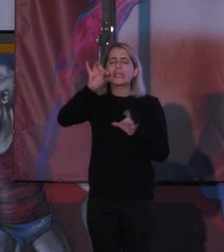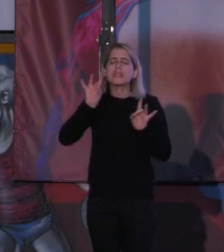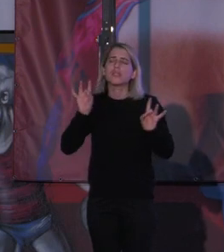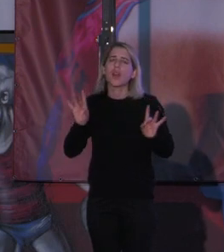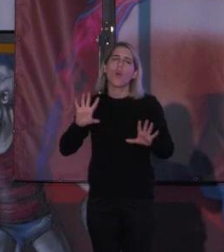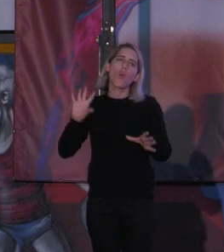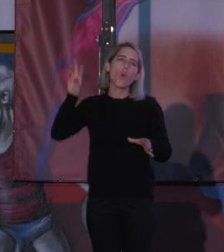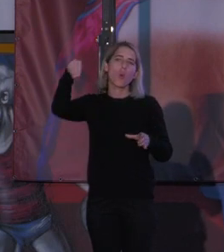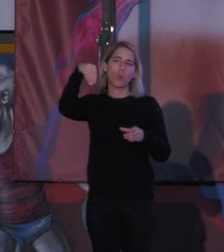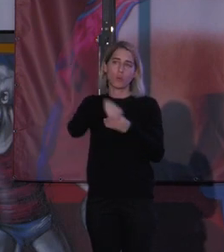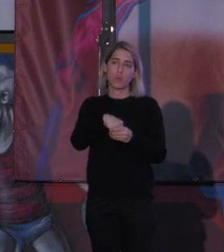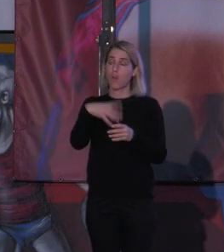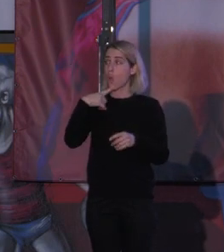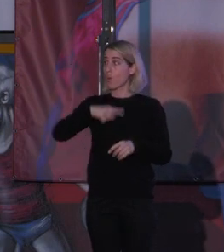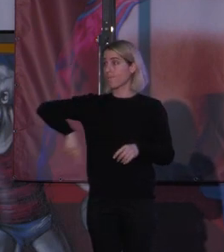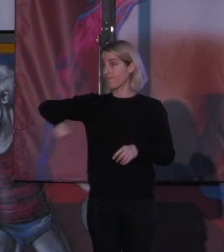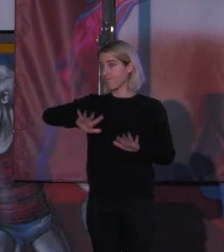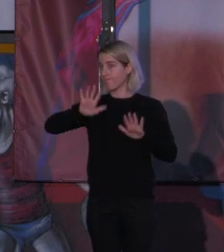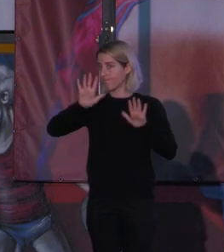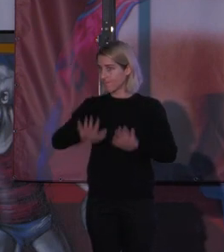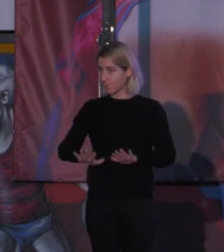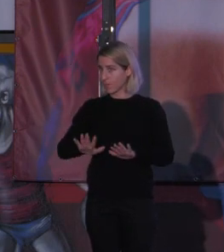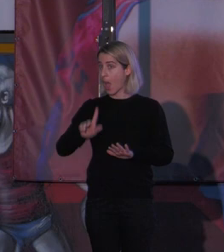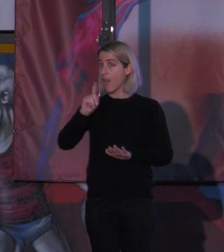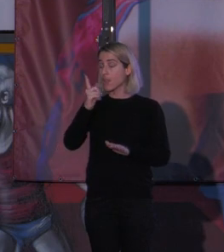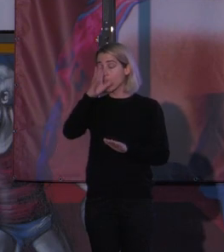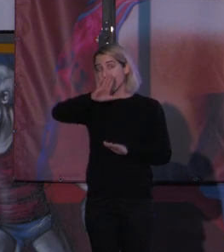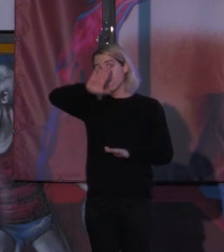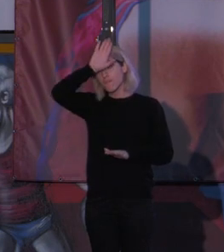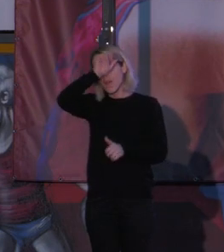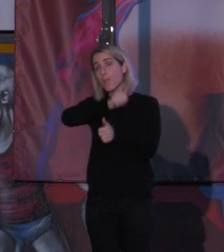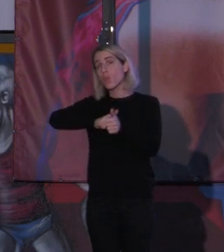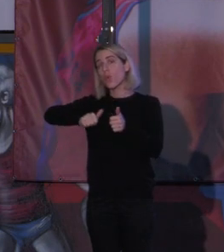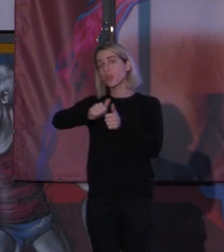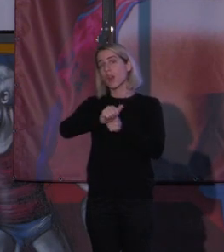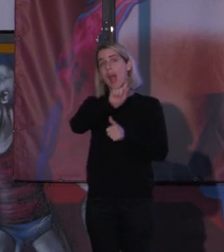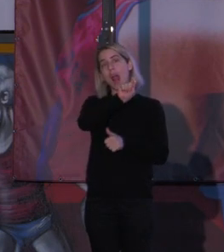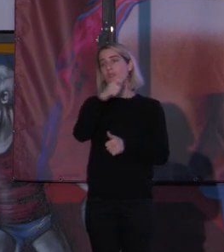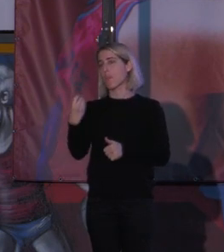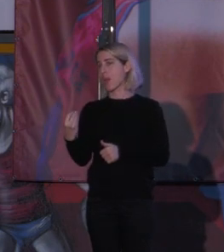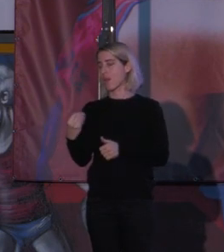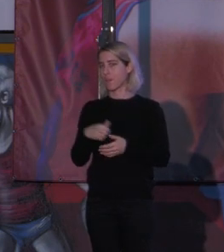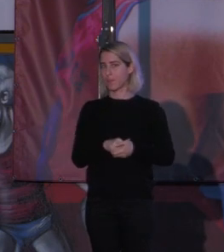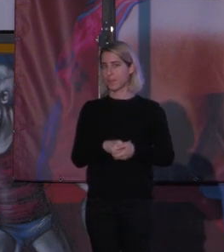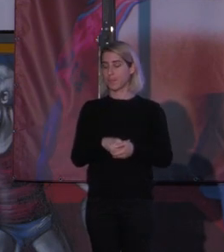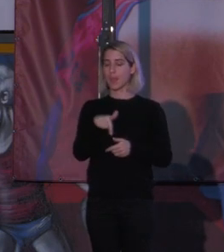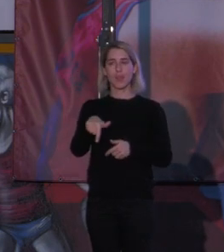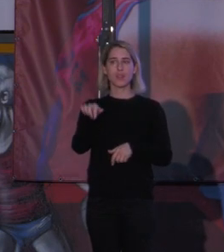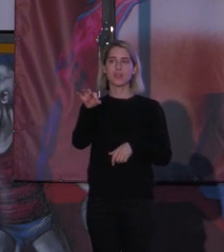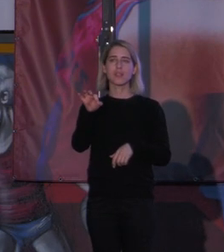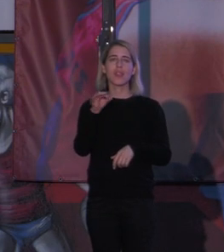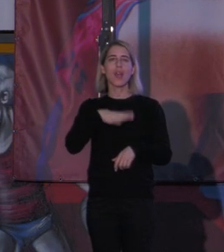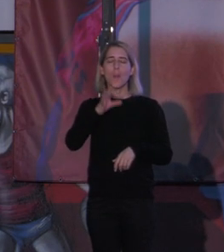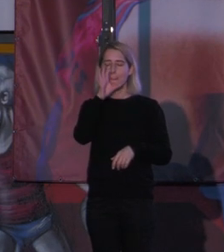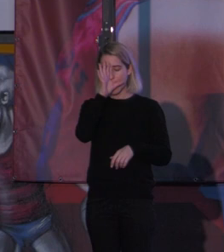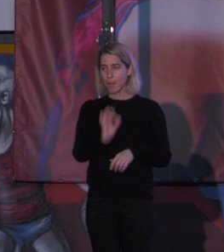πόλη μας. Γιατί όσοι ζουν στη Νέα Σμύρνη έχουν τον πρώτο και τον τελευταίο λόγο. Και σε αυτό το σημείο θέλω μέσα από την